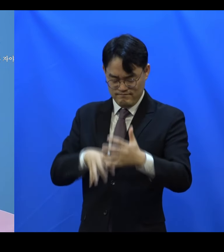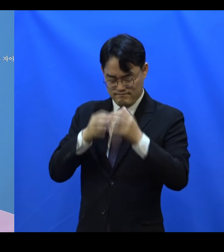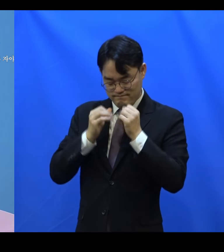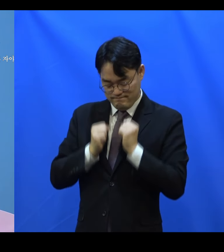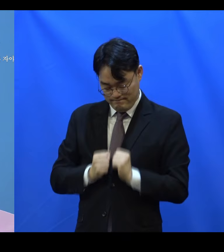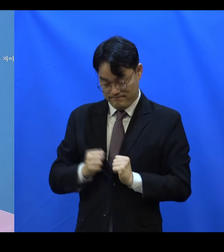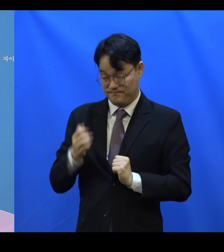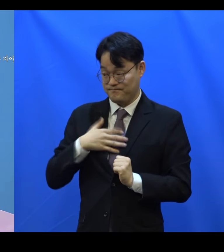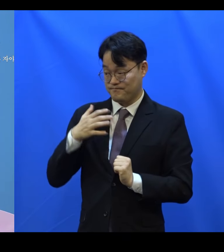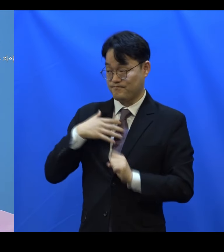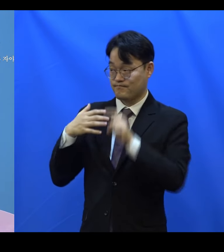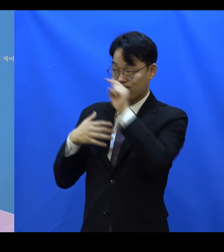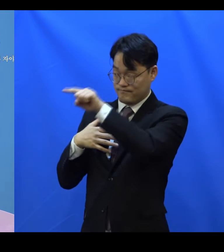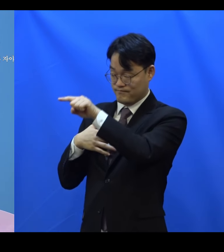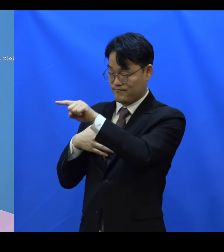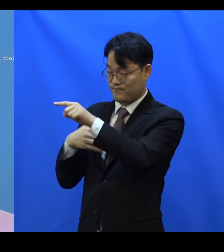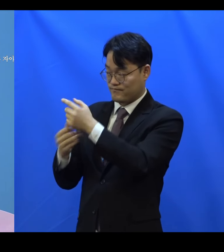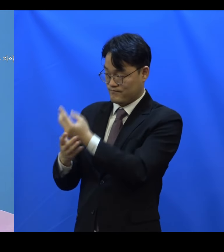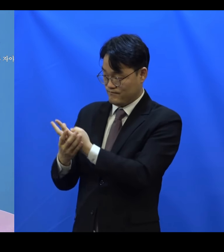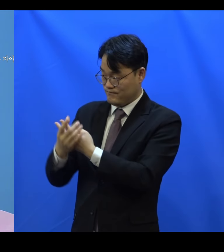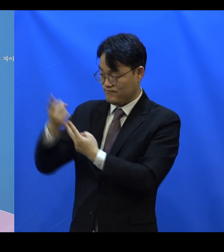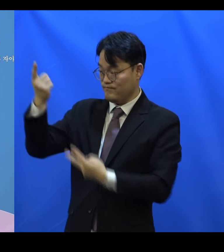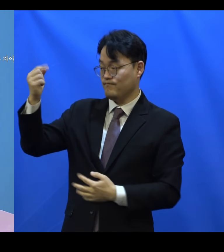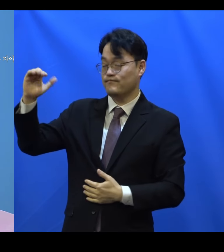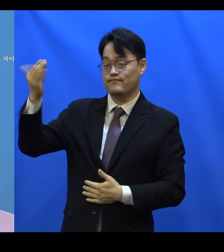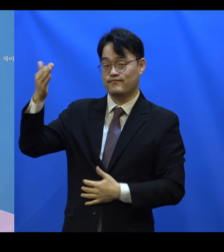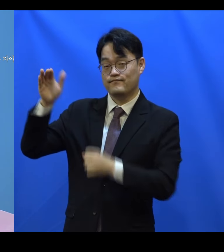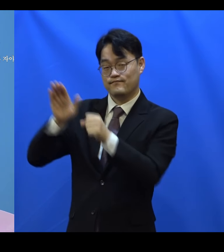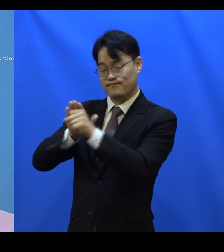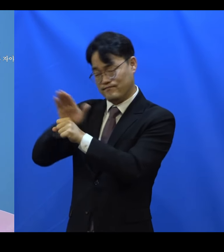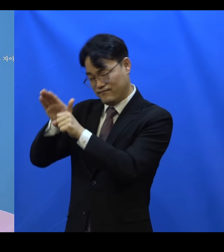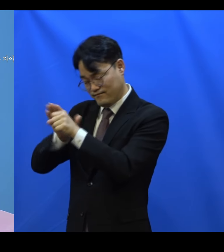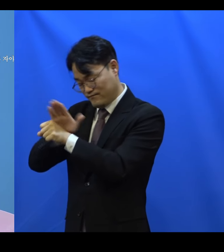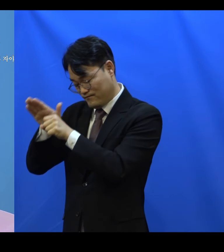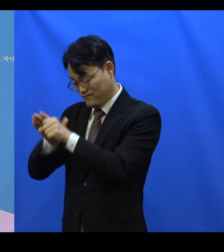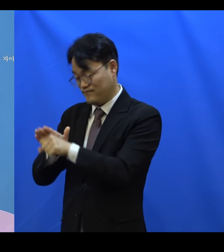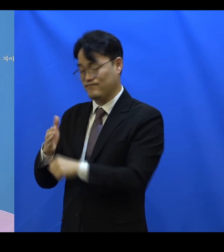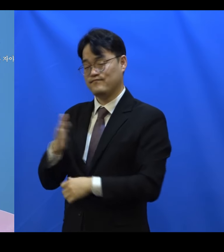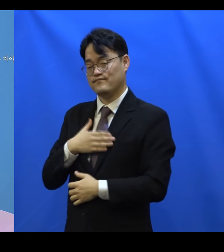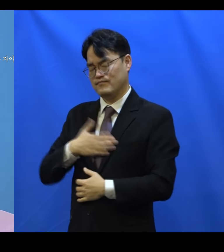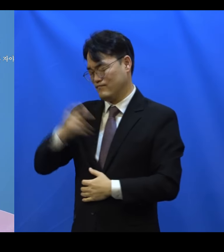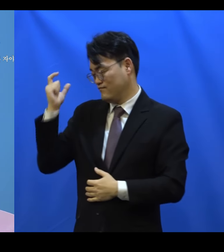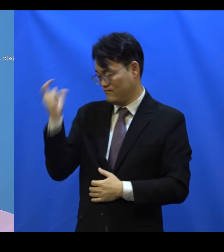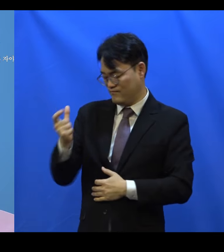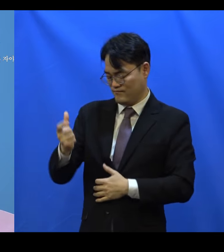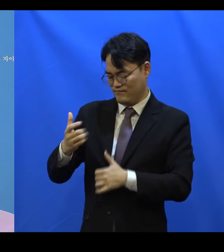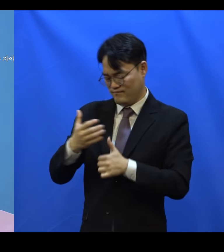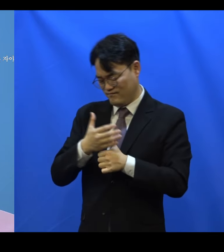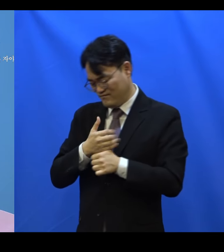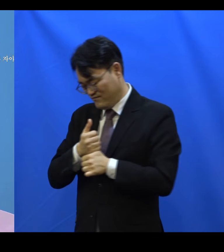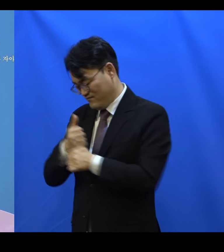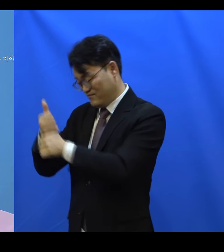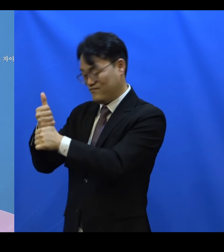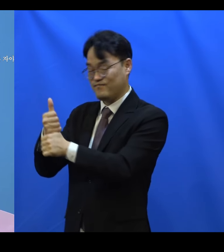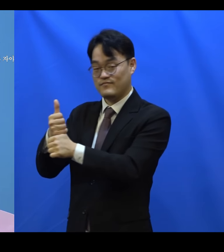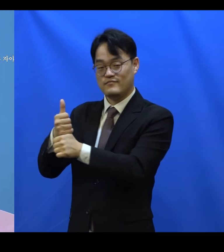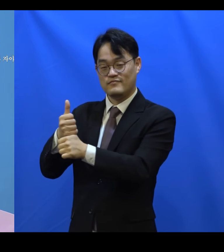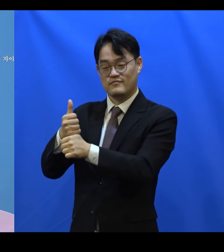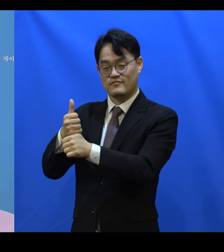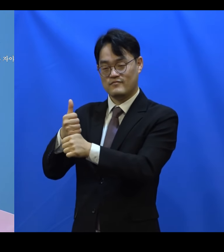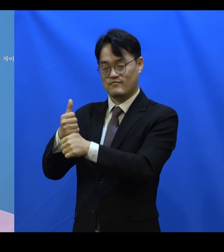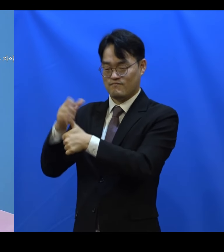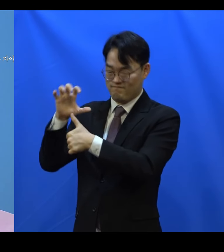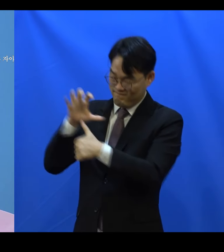그리스도의 사랑이 나를 강권한다. 로마서 5장의 말씀, 그런 것들이 강권하는 거예요. 사로잡히는 거예요. 압도해버리는 거예요.